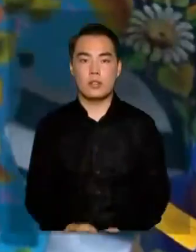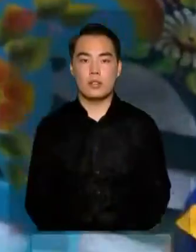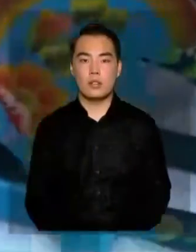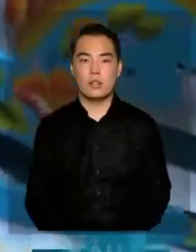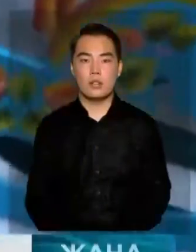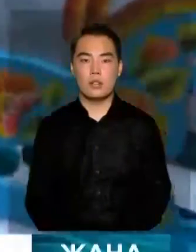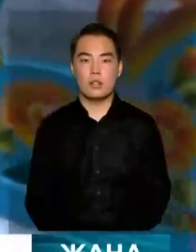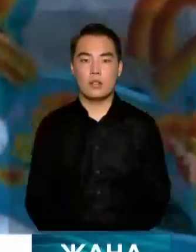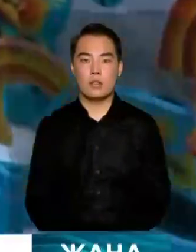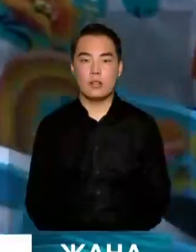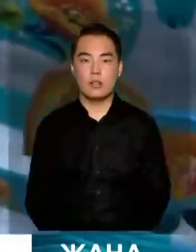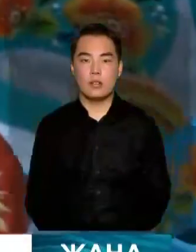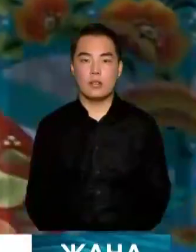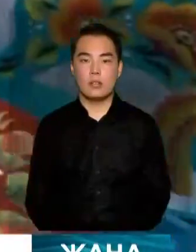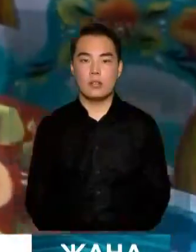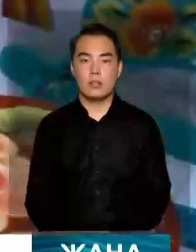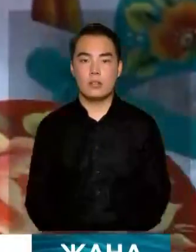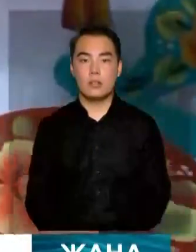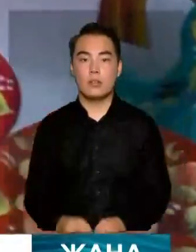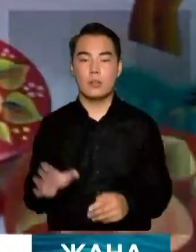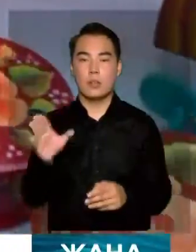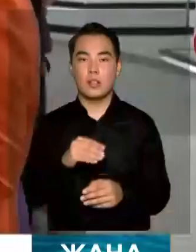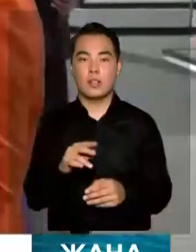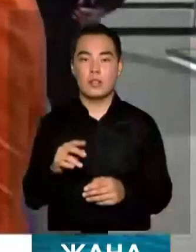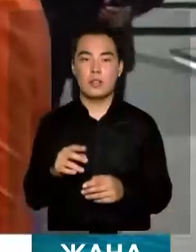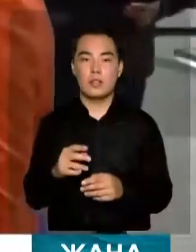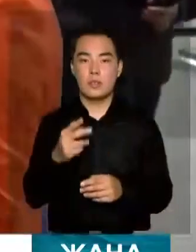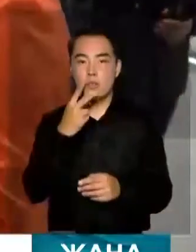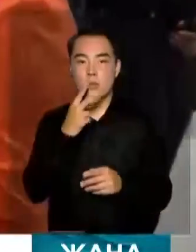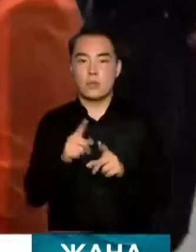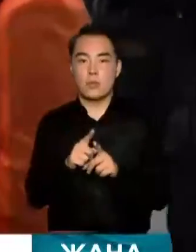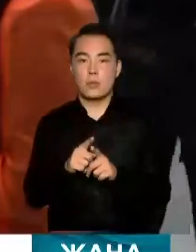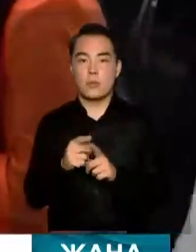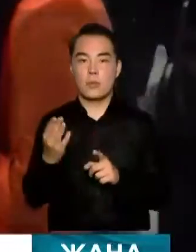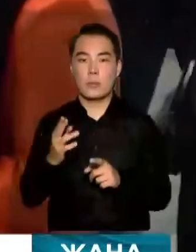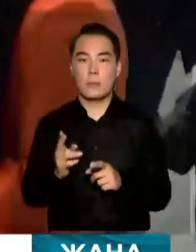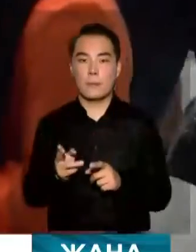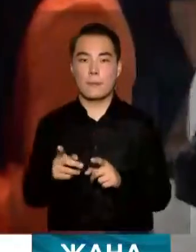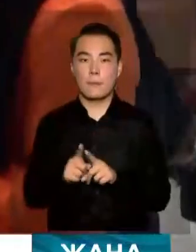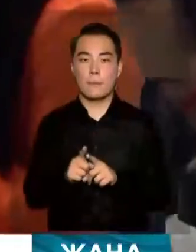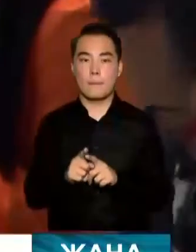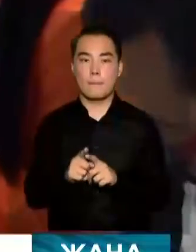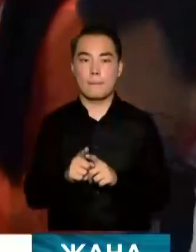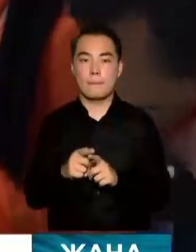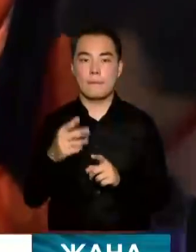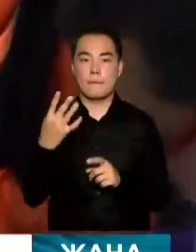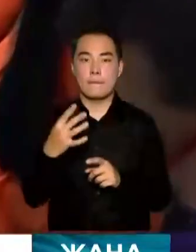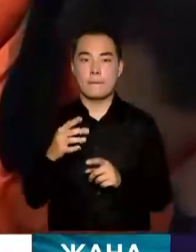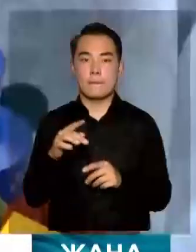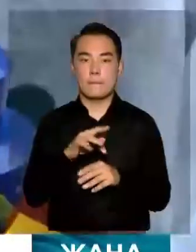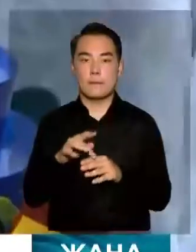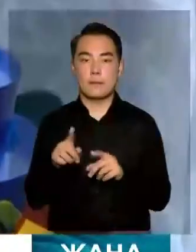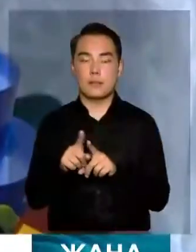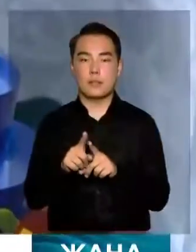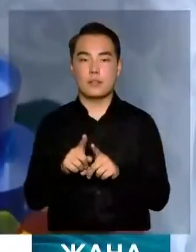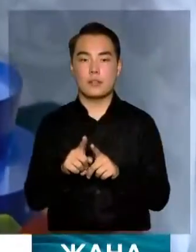Машақатты әрі мақтаулы жұмыс. Ресейлік қол өнер шебері Надежда Еремеева кәсібінің қыр-сырымен бөлісті. Ол қылқаламның сиқыры мен бояудың